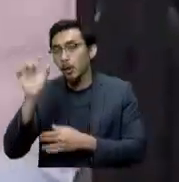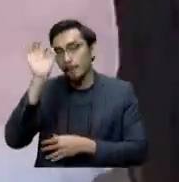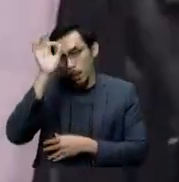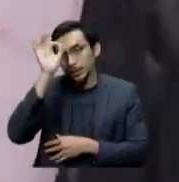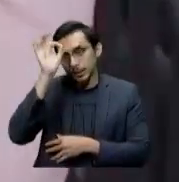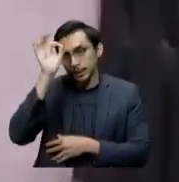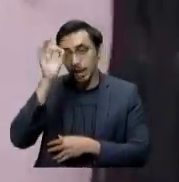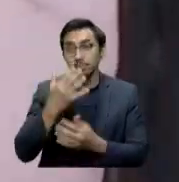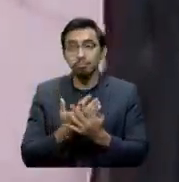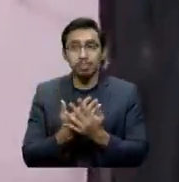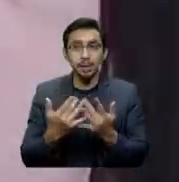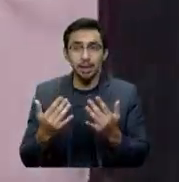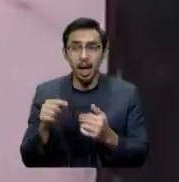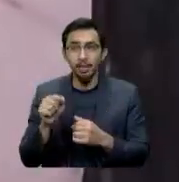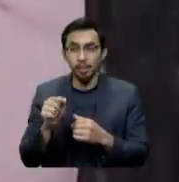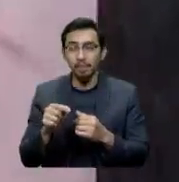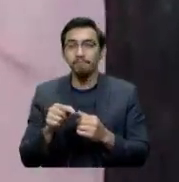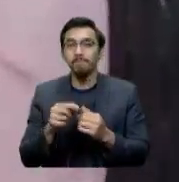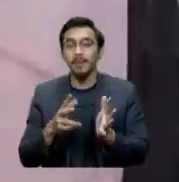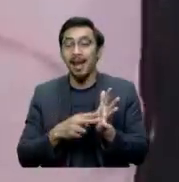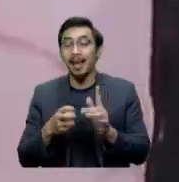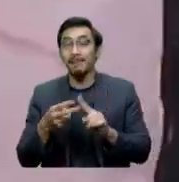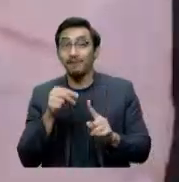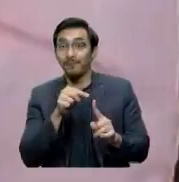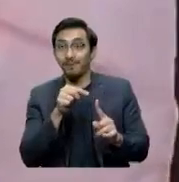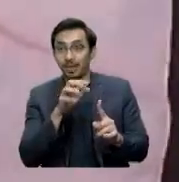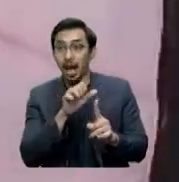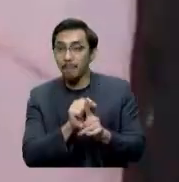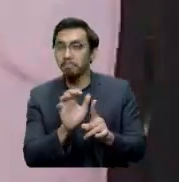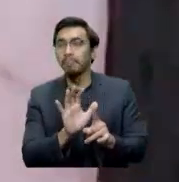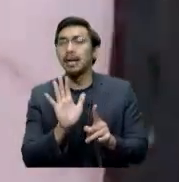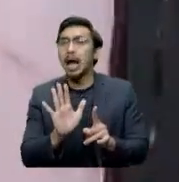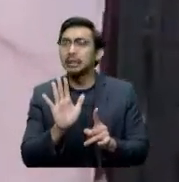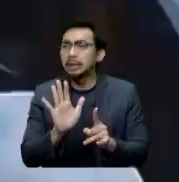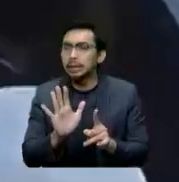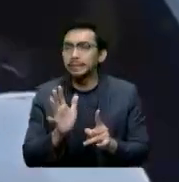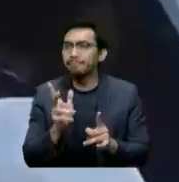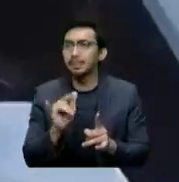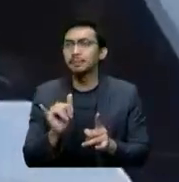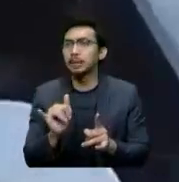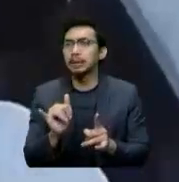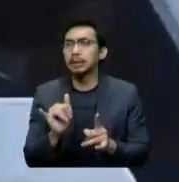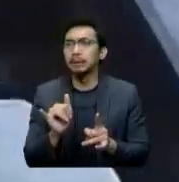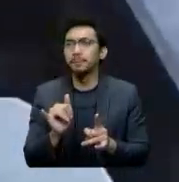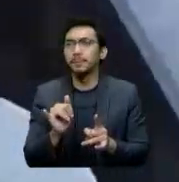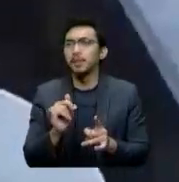Warga berharap MF ditangkap karena jika tidak ditangkap, warga khawatir perlakuan MF berdampak kepada murid-murid